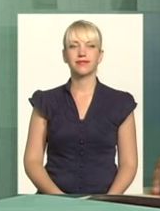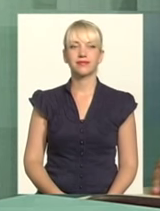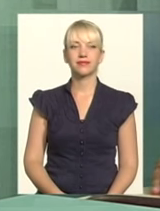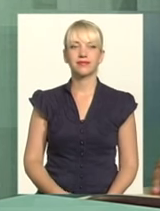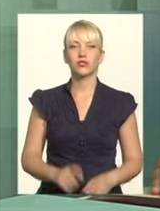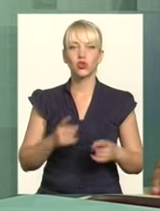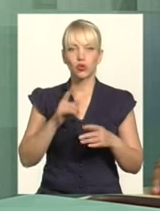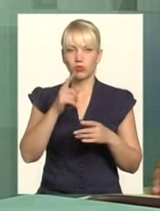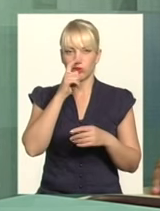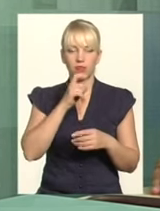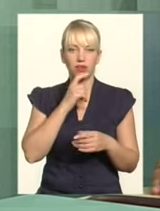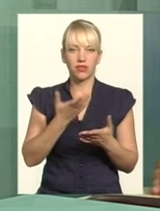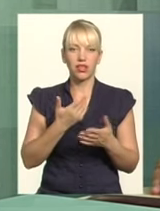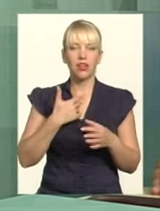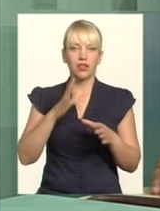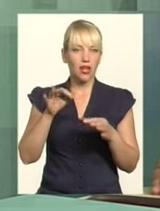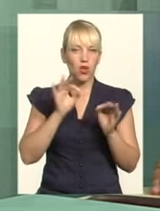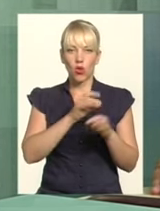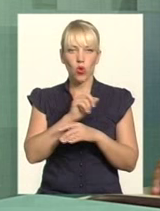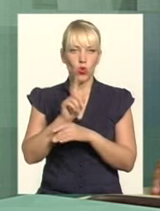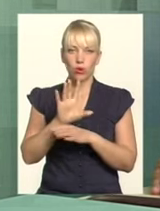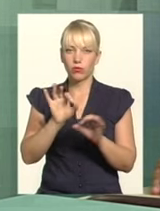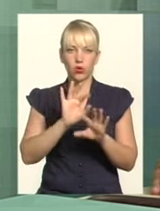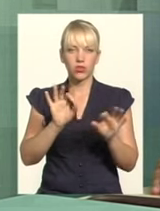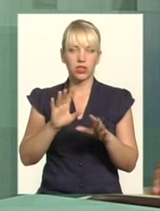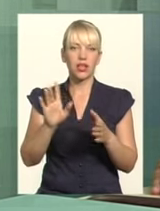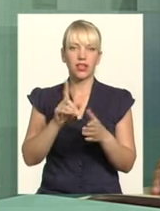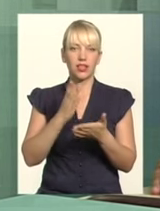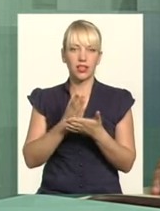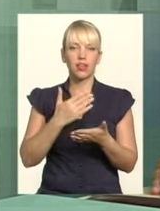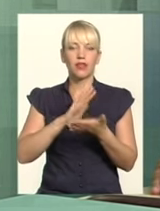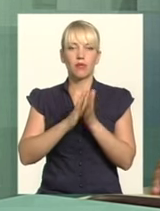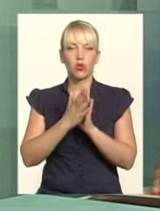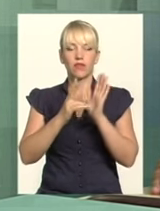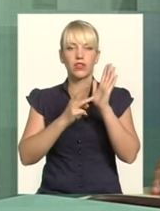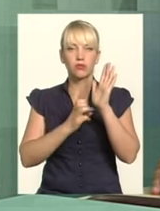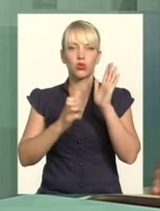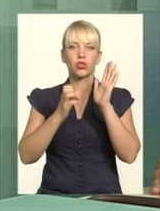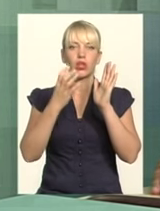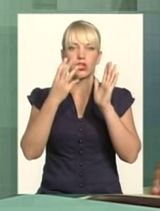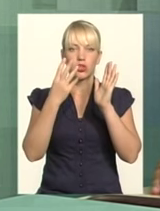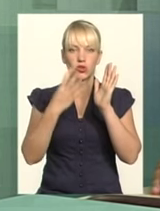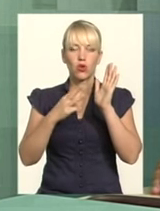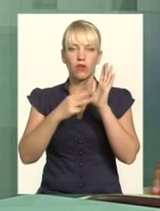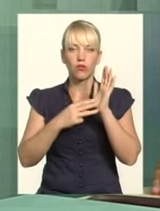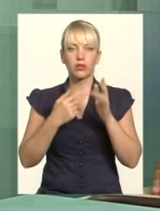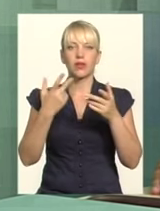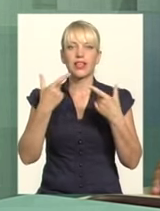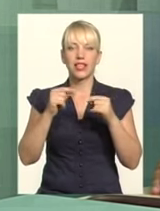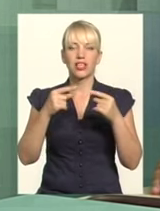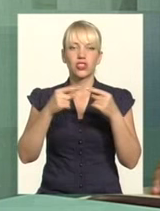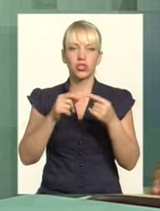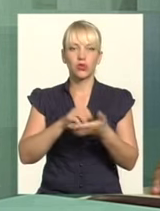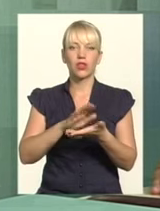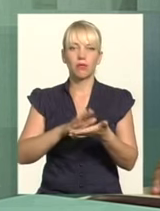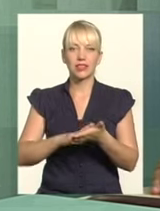відповідь. Я досить розказав ті норми, які на сьогодні діють. Є положення 848, де чітко прописано, які умови і по